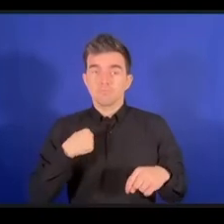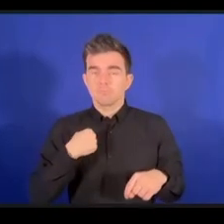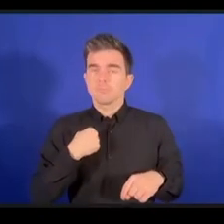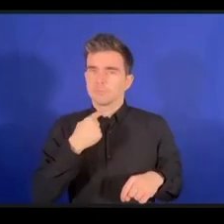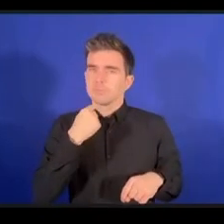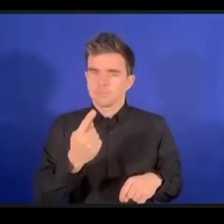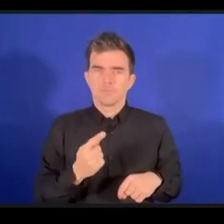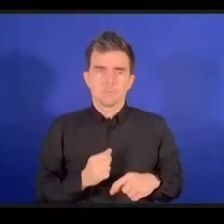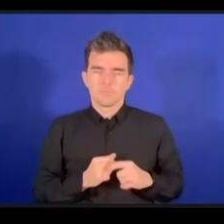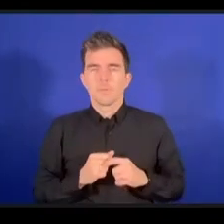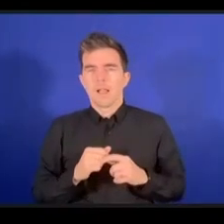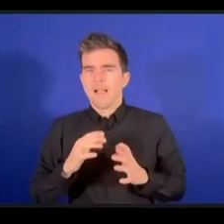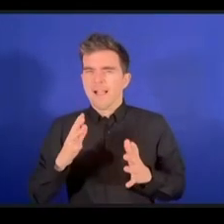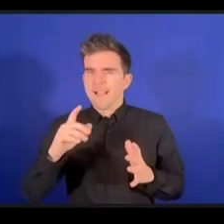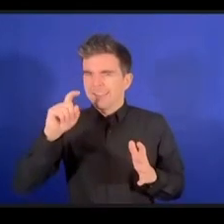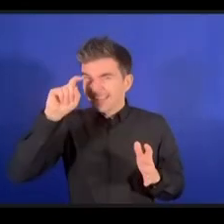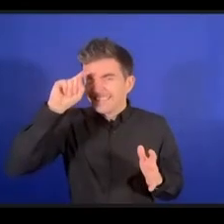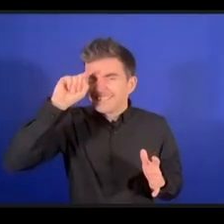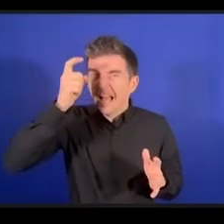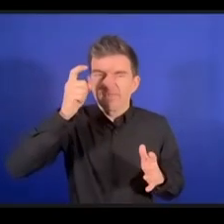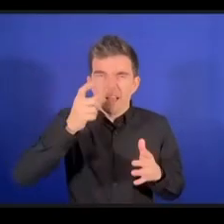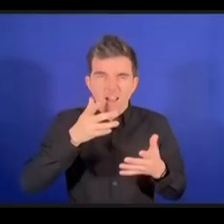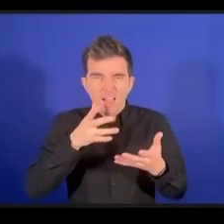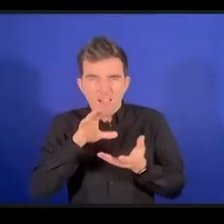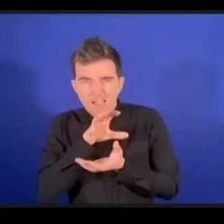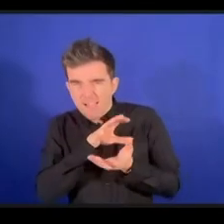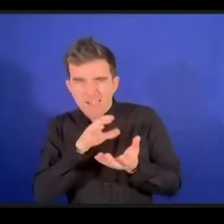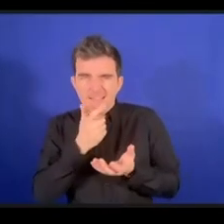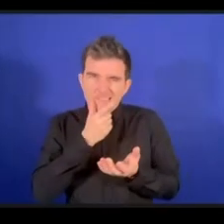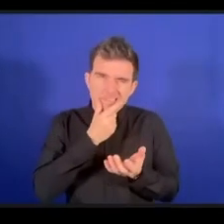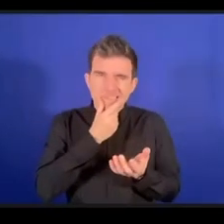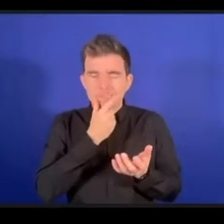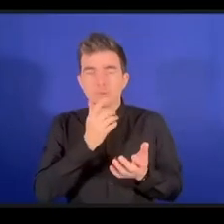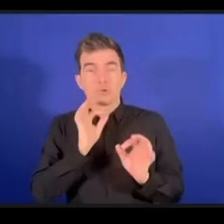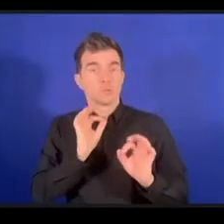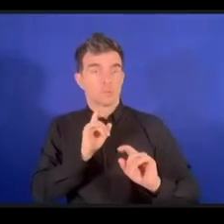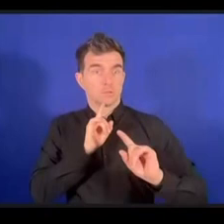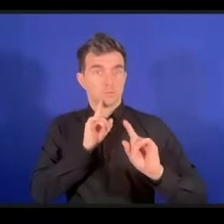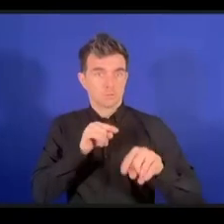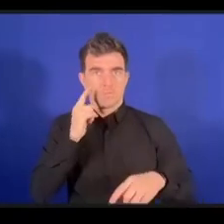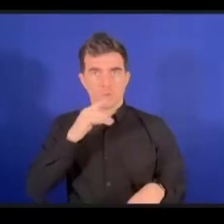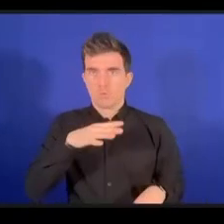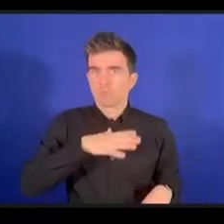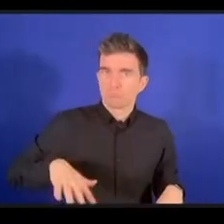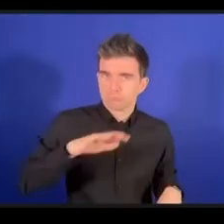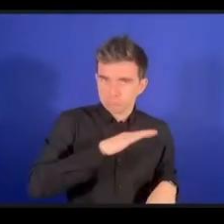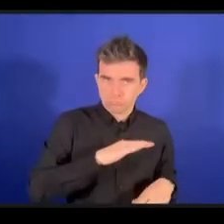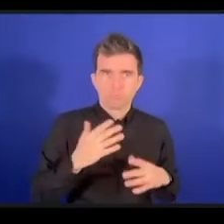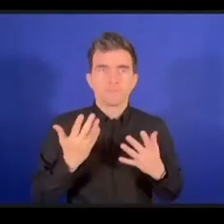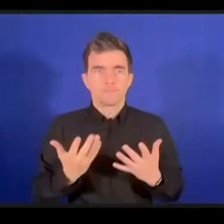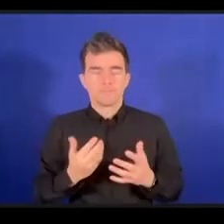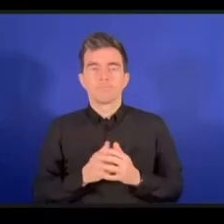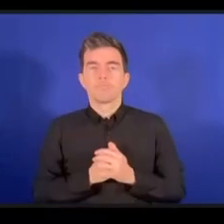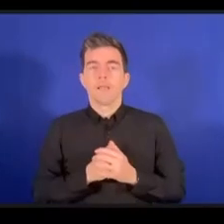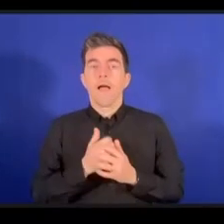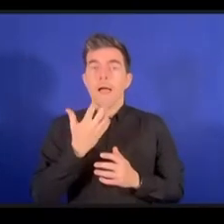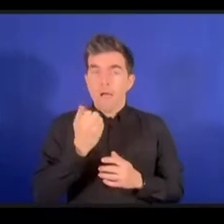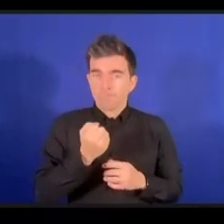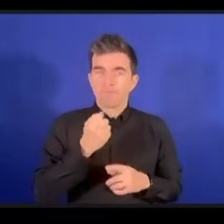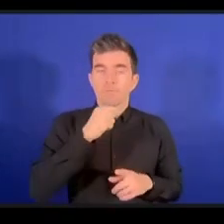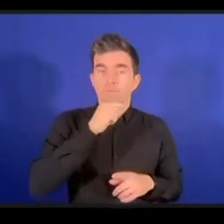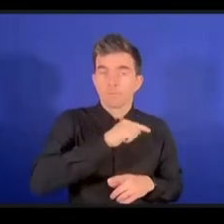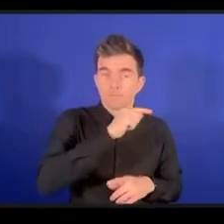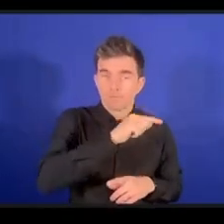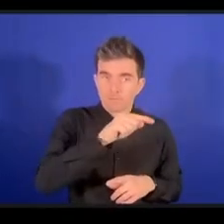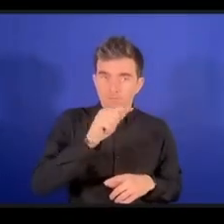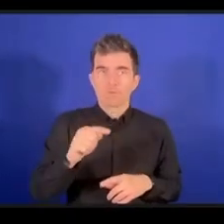代表所有的 DC 来回答这个问题，因为有些 DC 的工作是跟研究相关的。